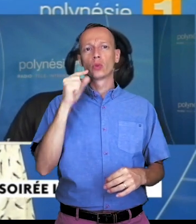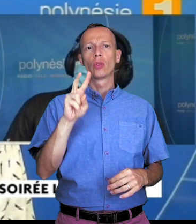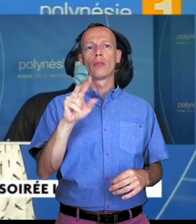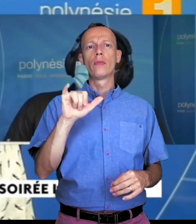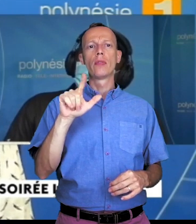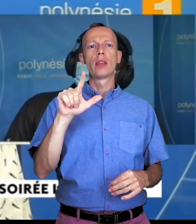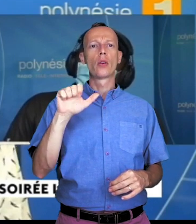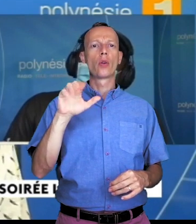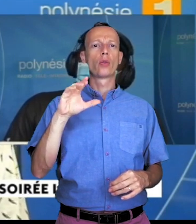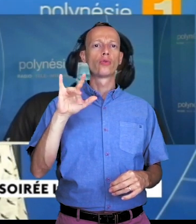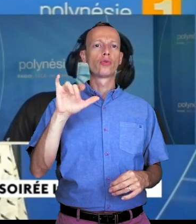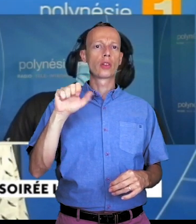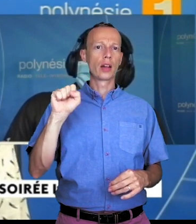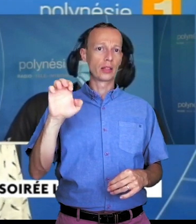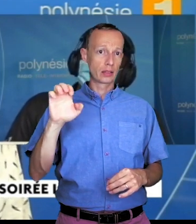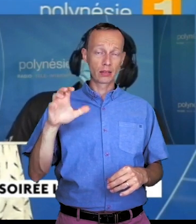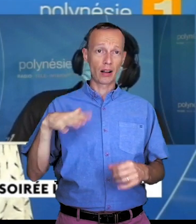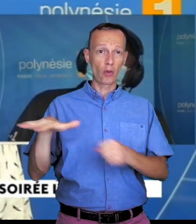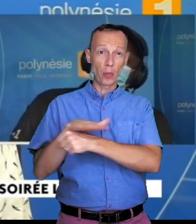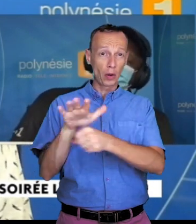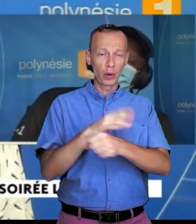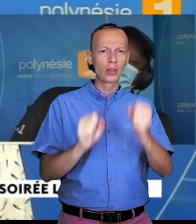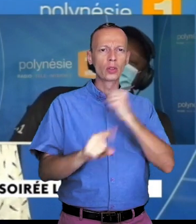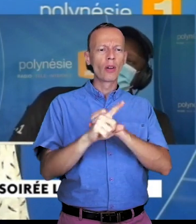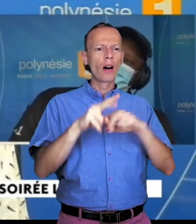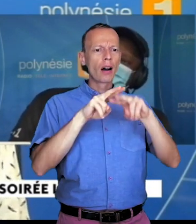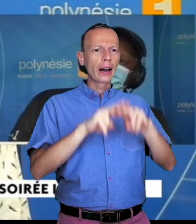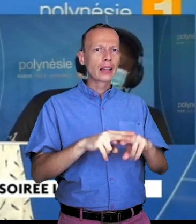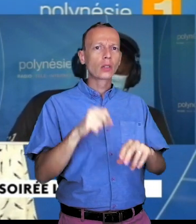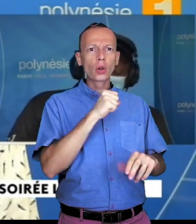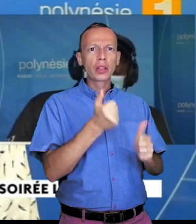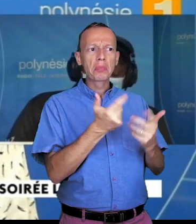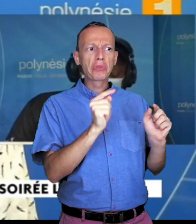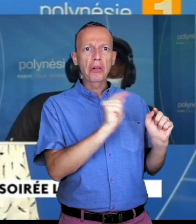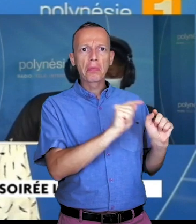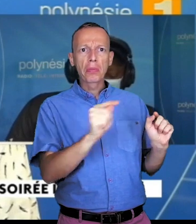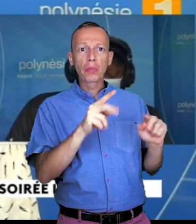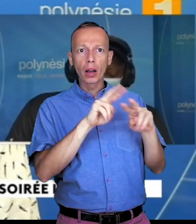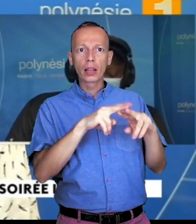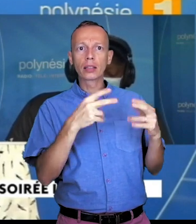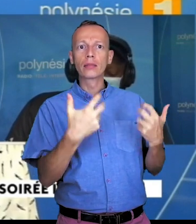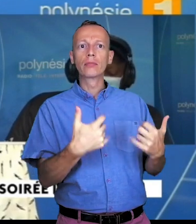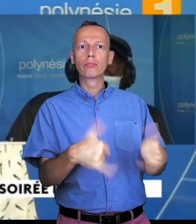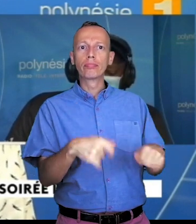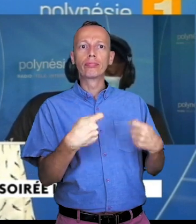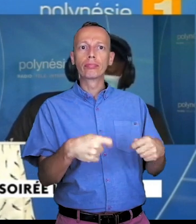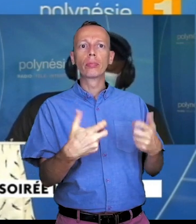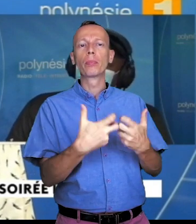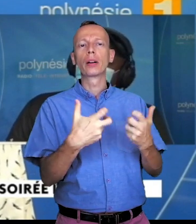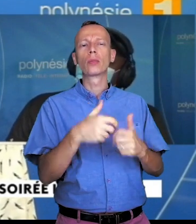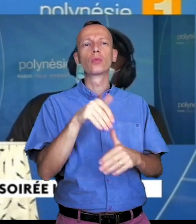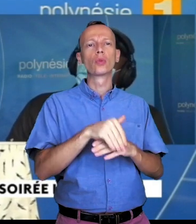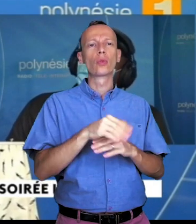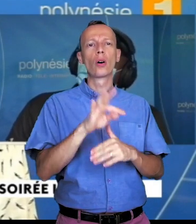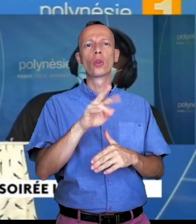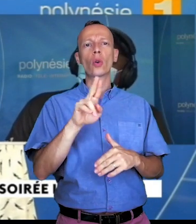concerts de Félix Vilches. Il reste encore de la place pour certaines soirées pour les concerts, notamment pour le